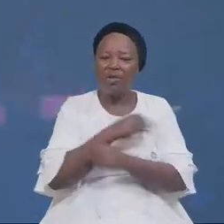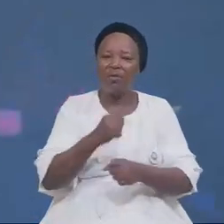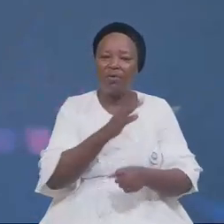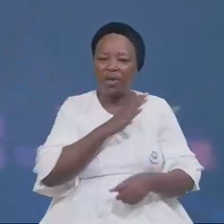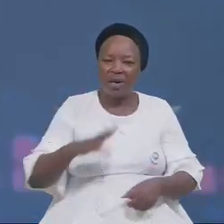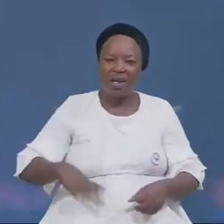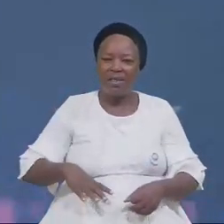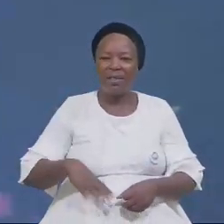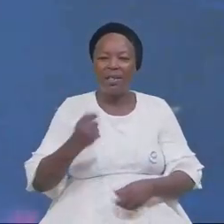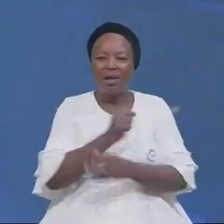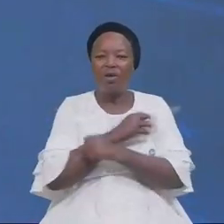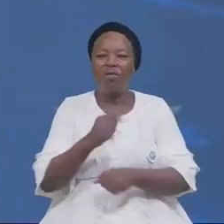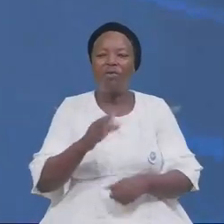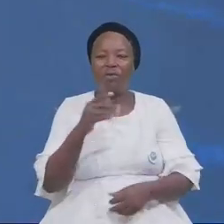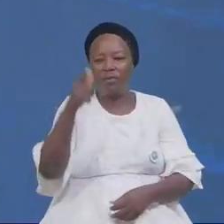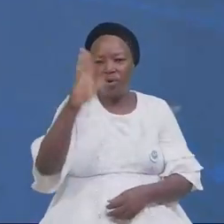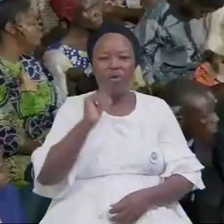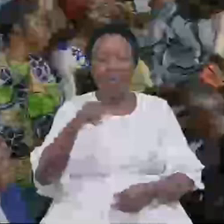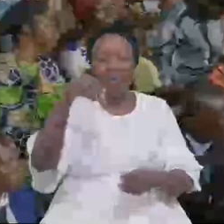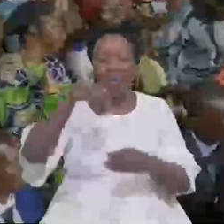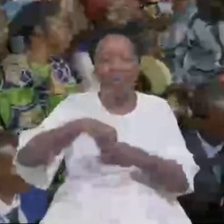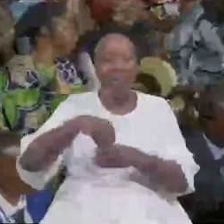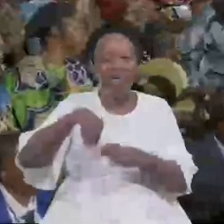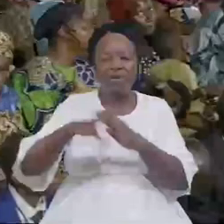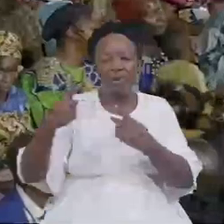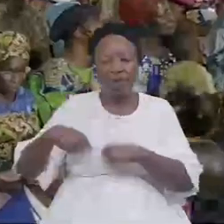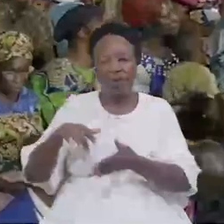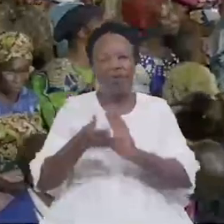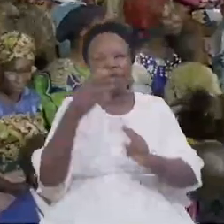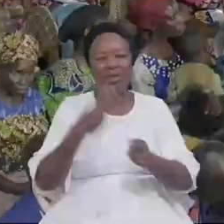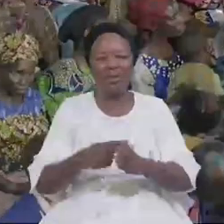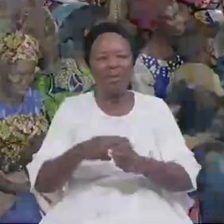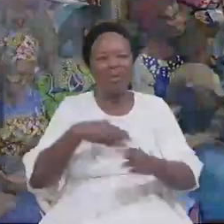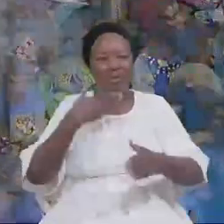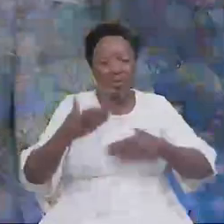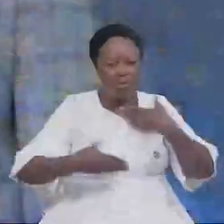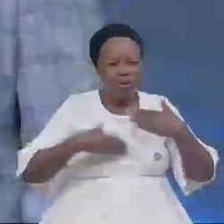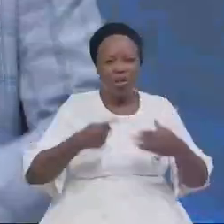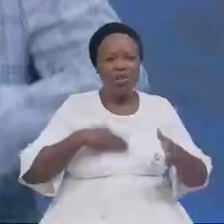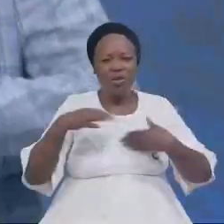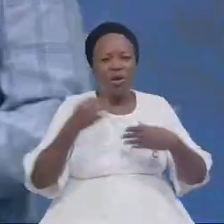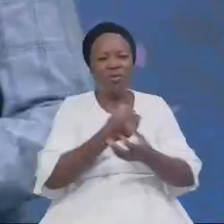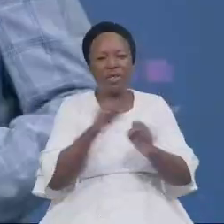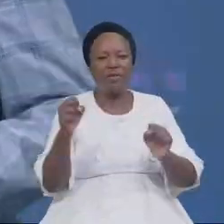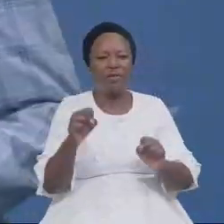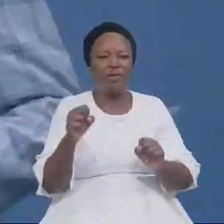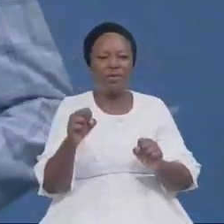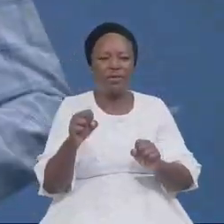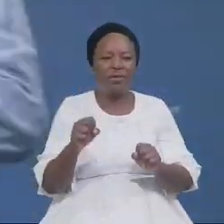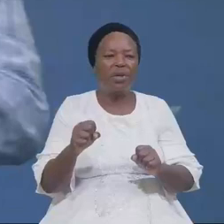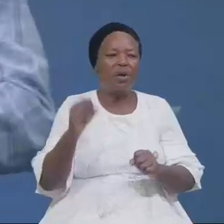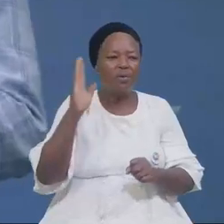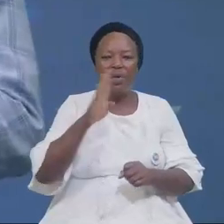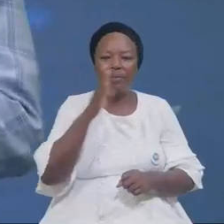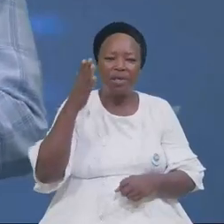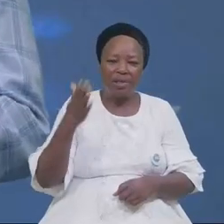Dieu sera répandu dans ton cœur. La joie du salut sera là.